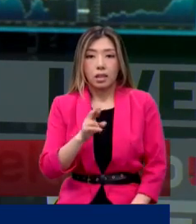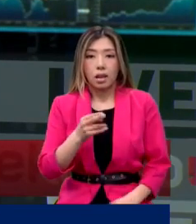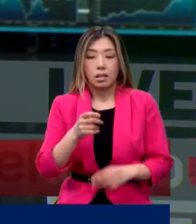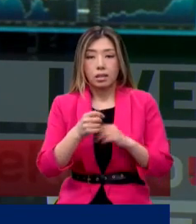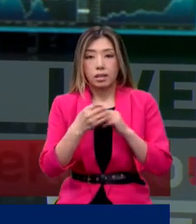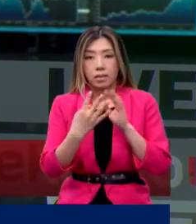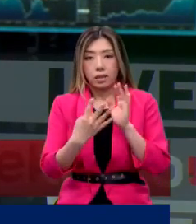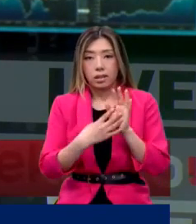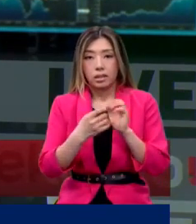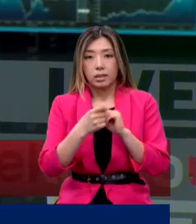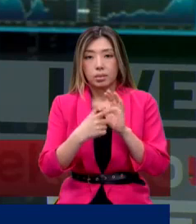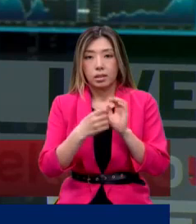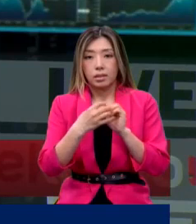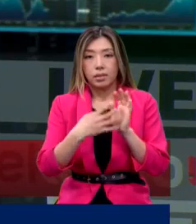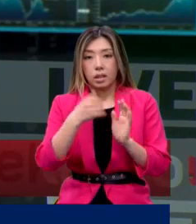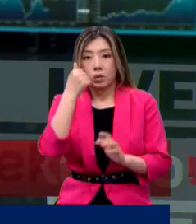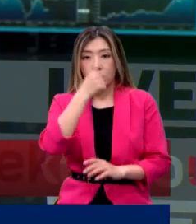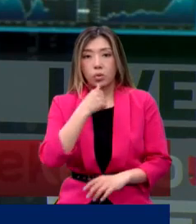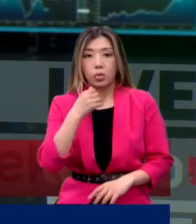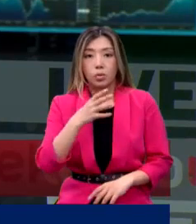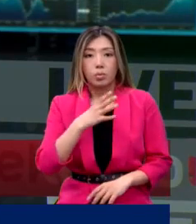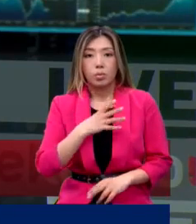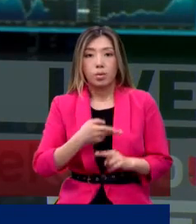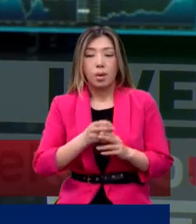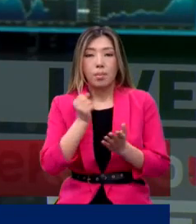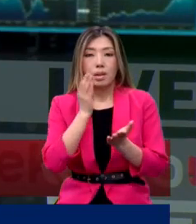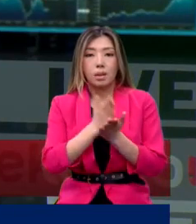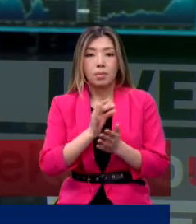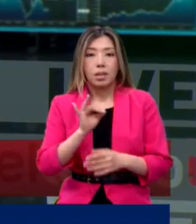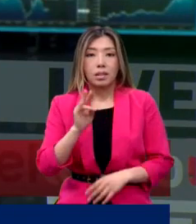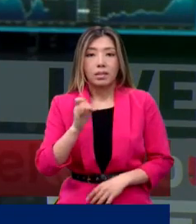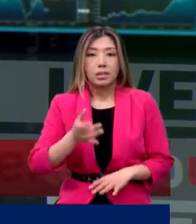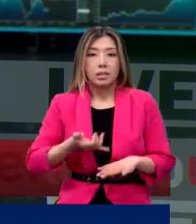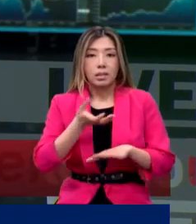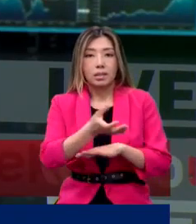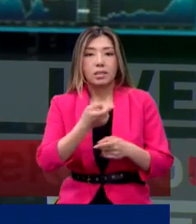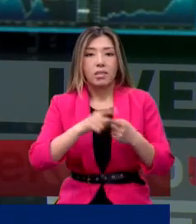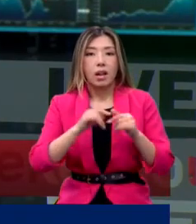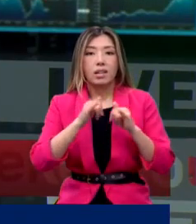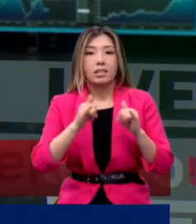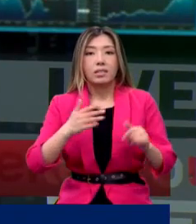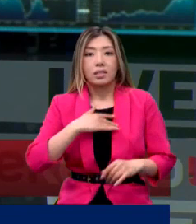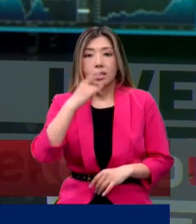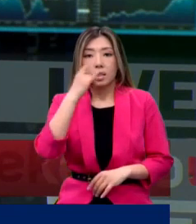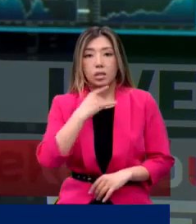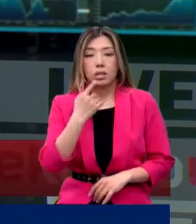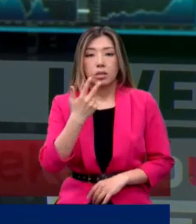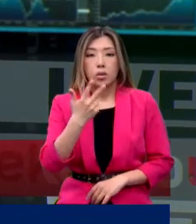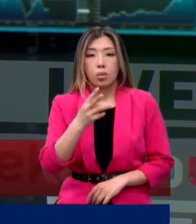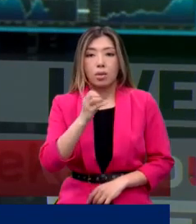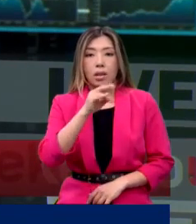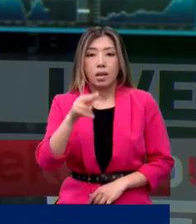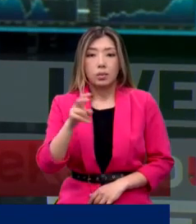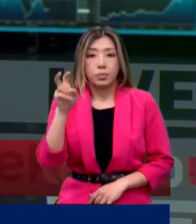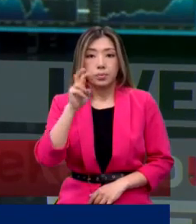2017-2019 годов. Так, по итогам 2021 года валовый приток прямых инвестиций в Казахстан составил больше 23 миллиардов долларов. Это на